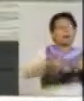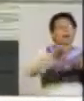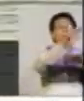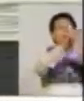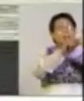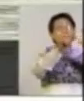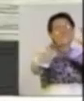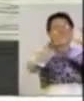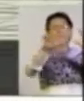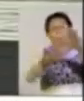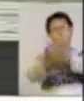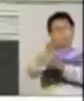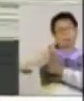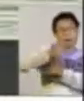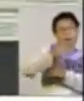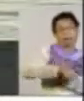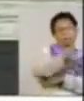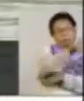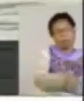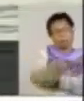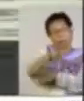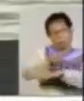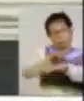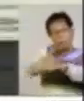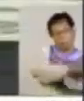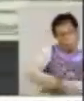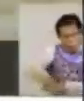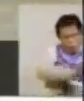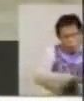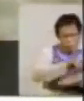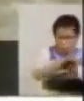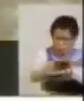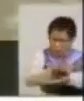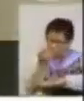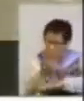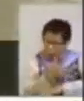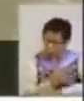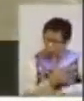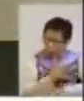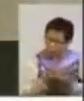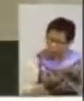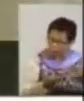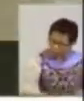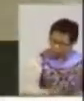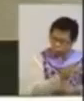5.35 pagi esok. Orang ramai di kawasan itu dinasihatkan sentiasa peka dengan keadaan